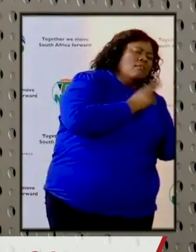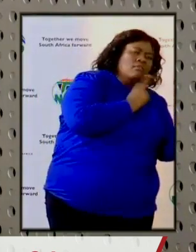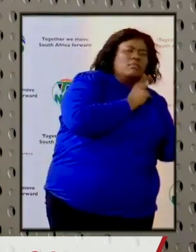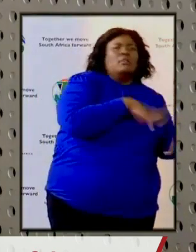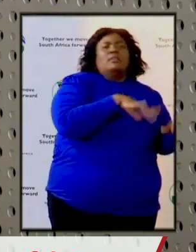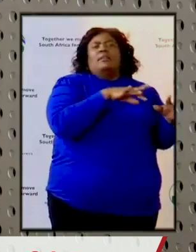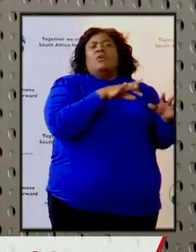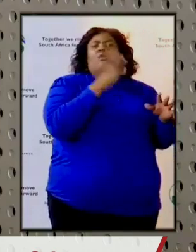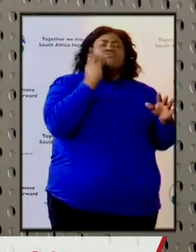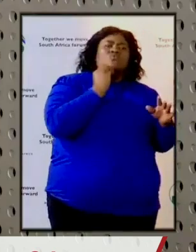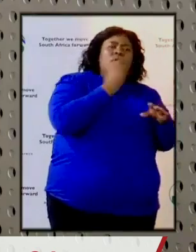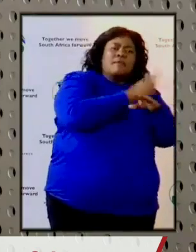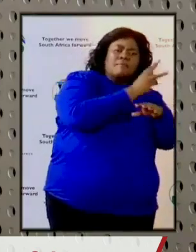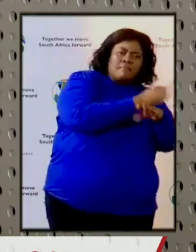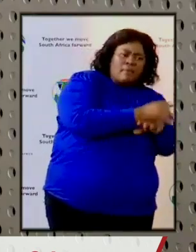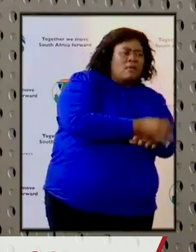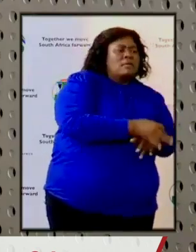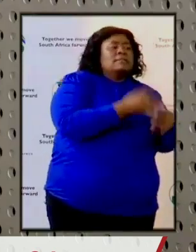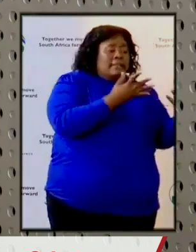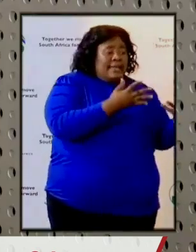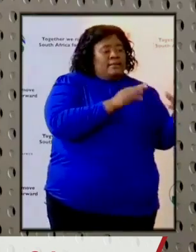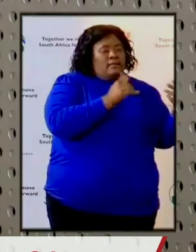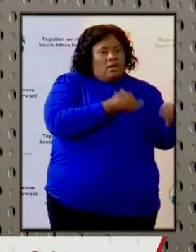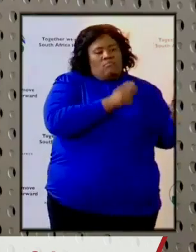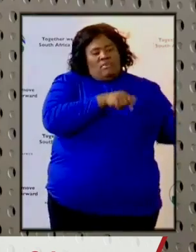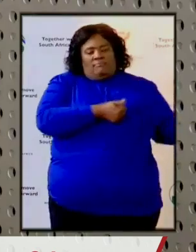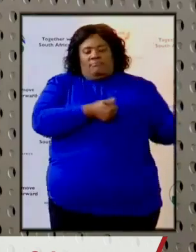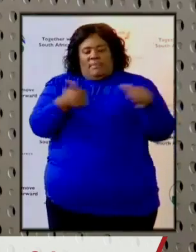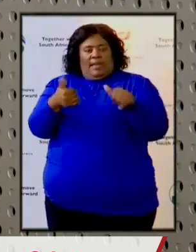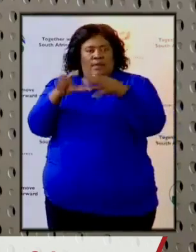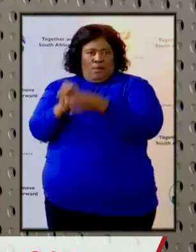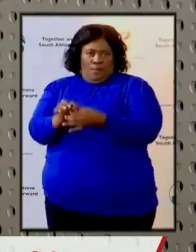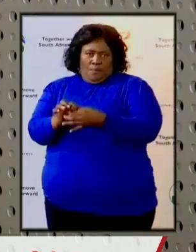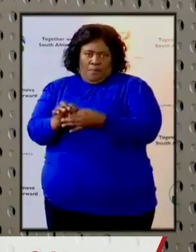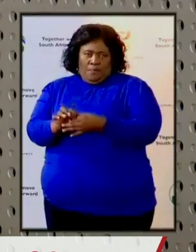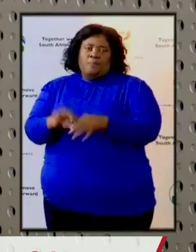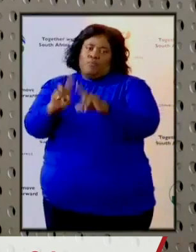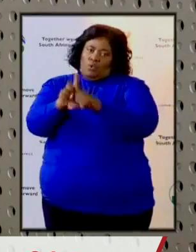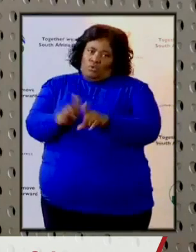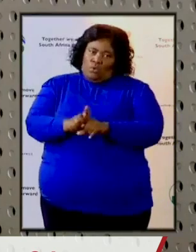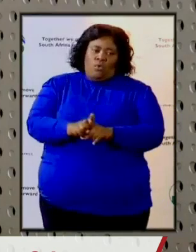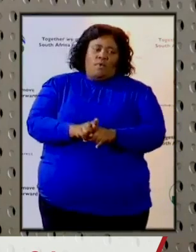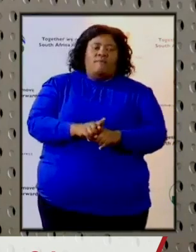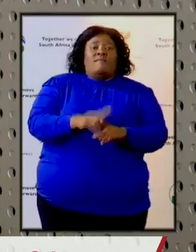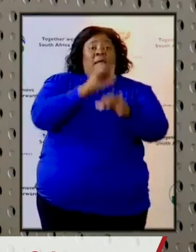zibuyile. Ngaphandle kwalaba abazali abangasahlali ndawonye,